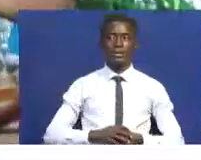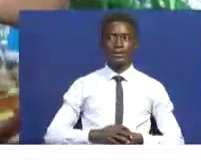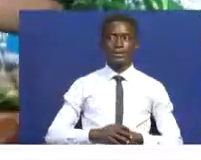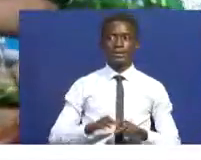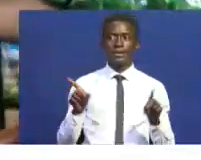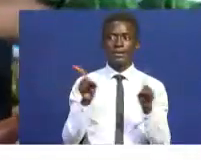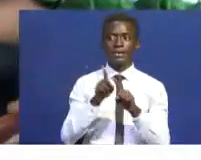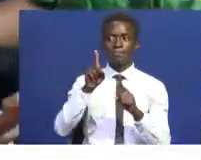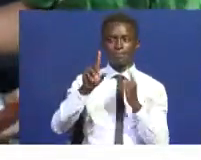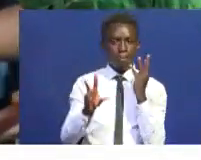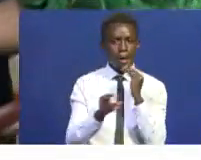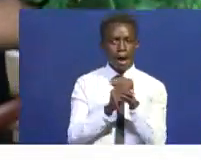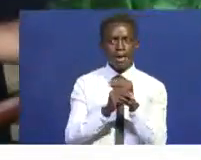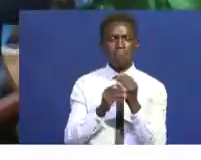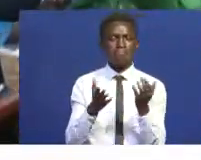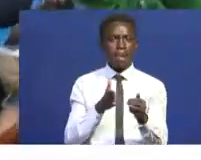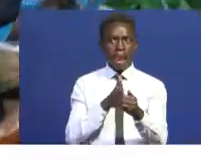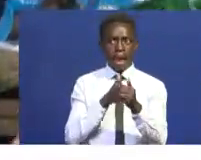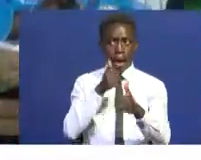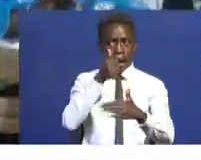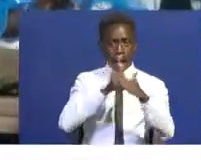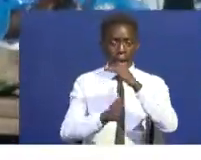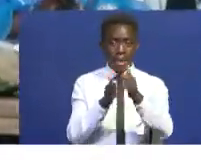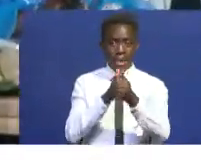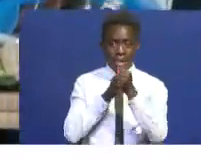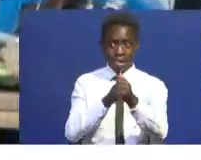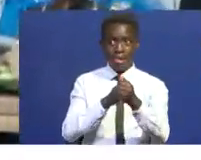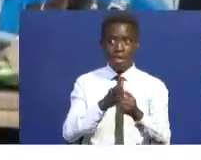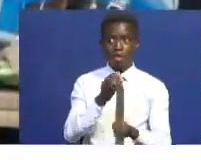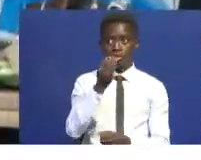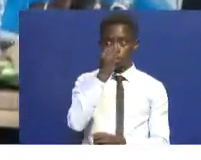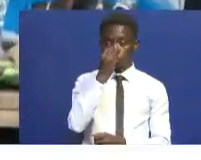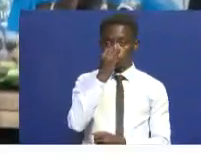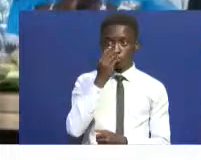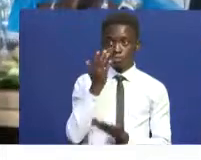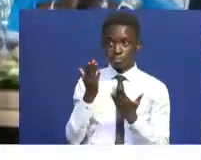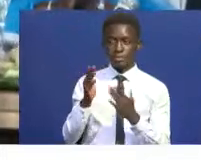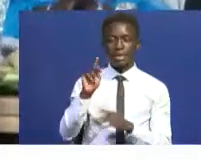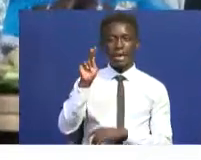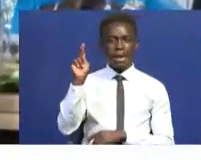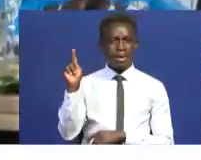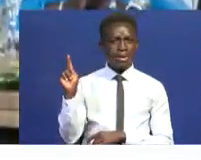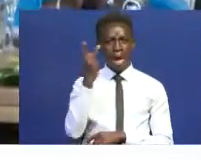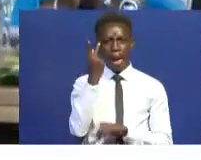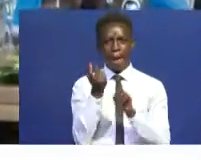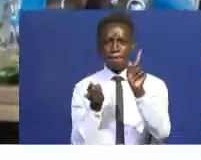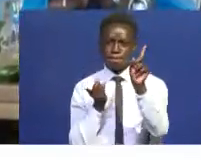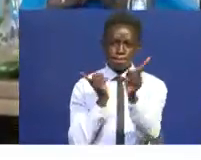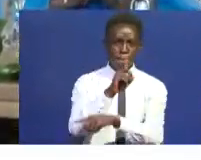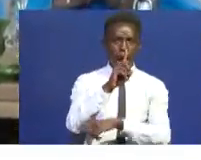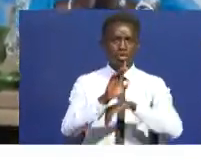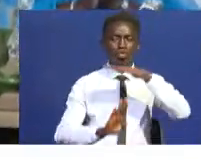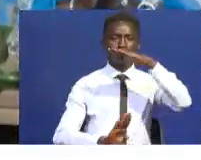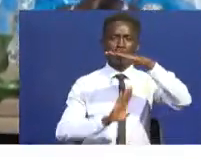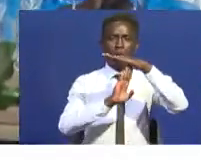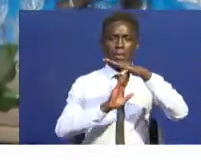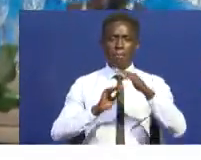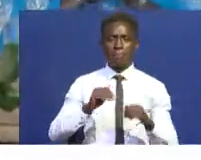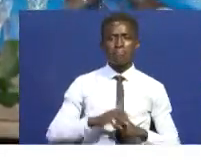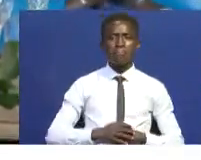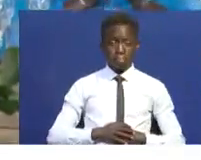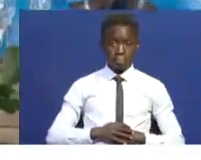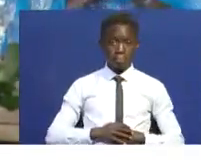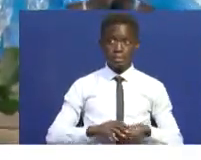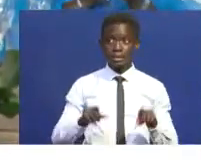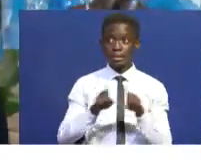Akiongeza kuwa chini ya uongozi wa Rais Ruto, Kenya imerejelea hadhi yake katika ngazi za kimataifa. Rais Ruto alielezea kuridhishwa